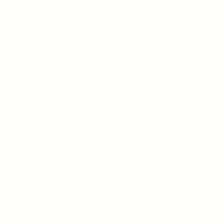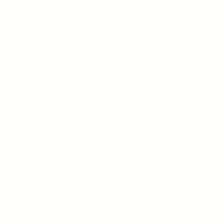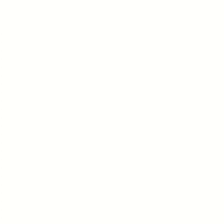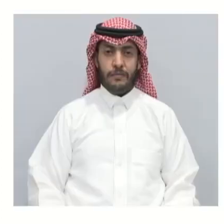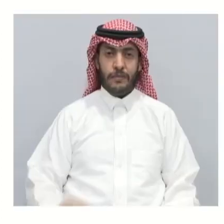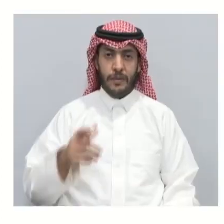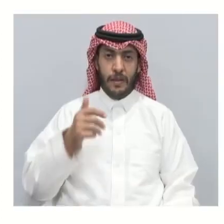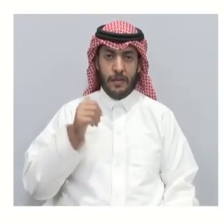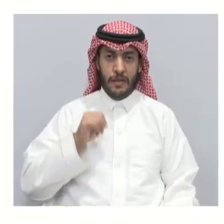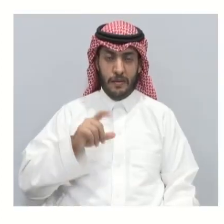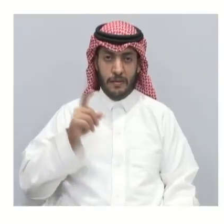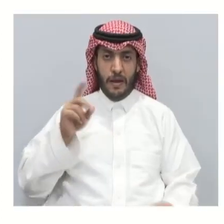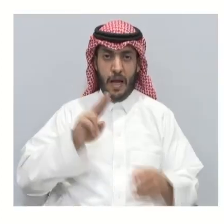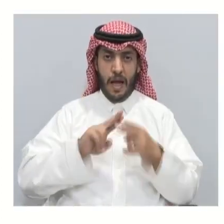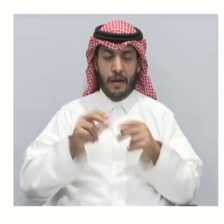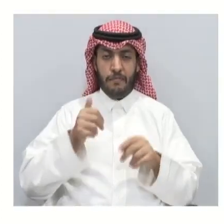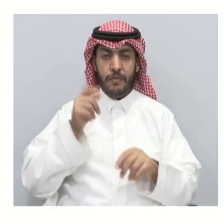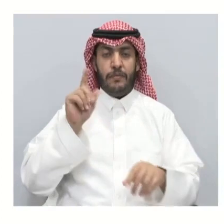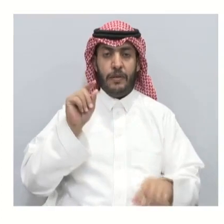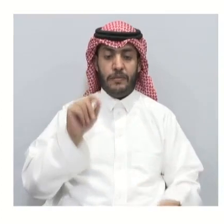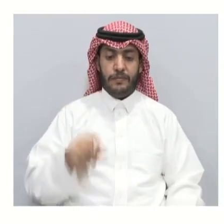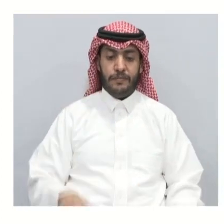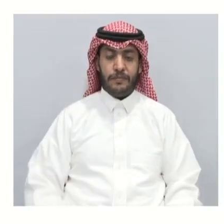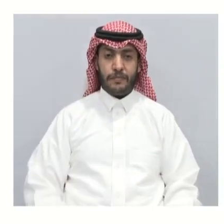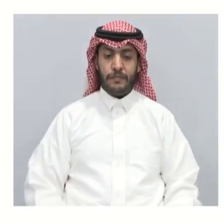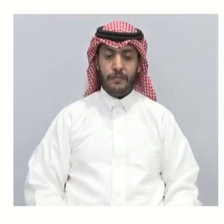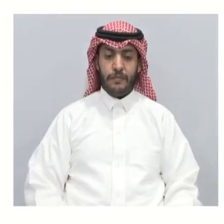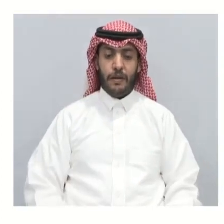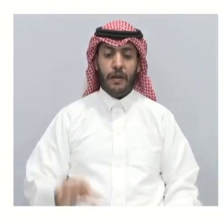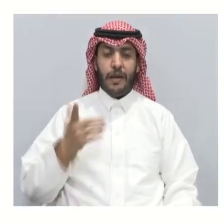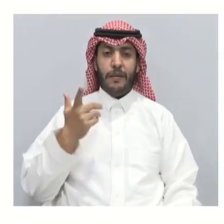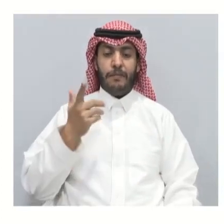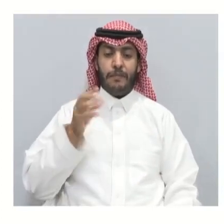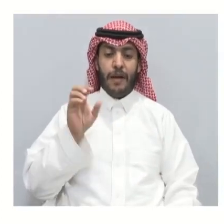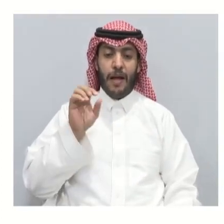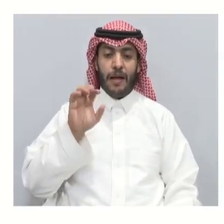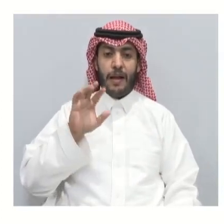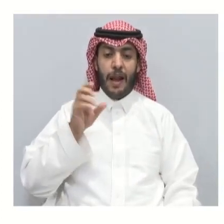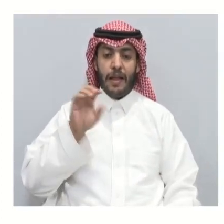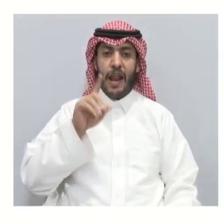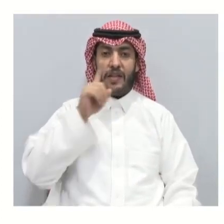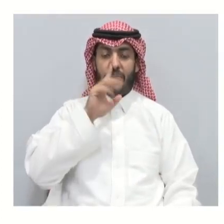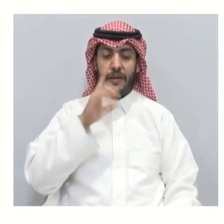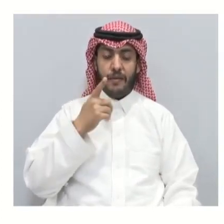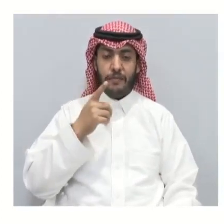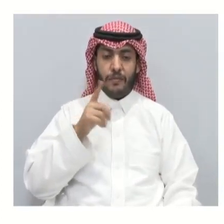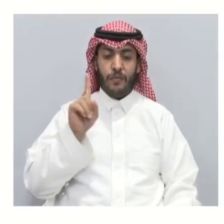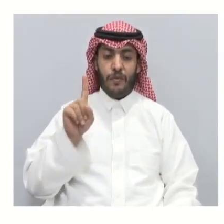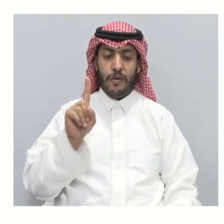هايا مبدعين وصلتوا للاجابه اسعدكم الله يلا يا مبدعين كم عدد الاشياء الصفراء هنا بارك الله فيكم